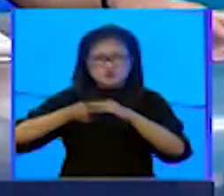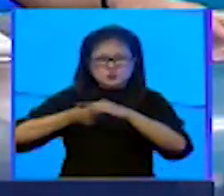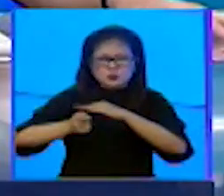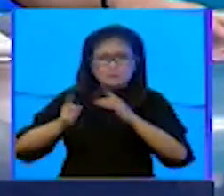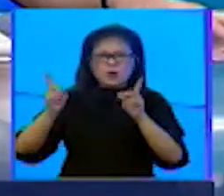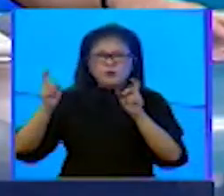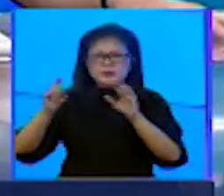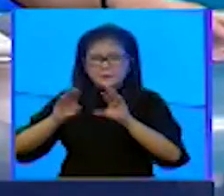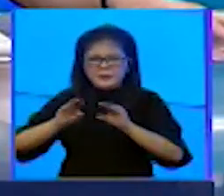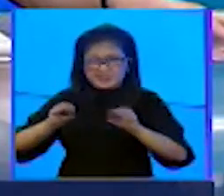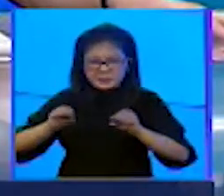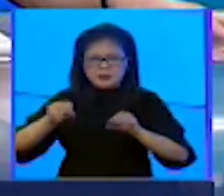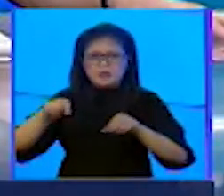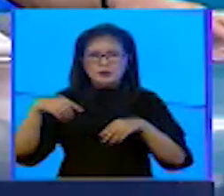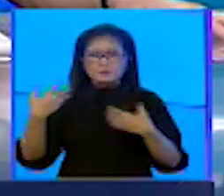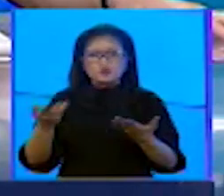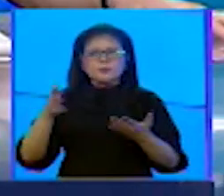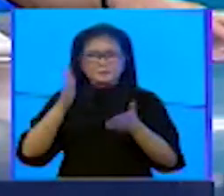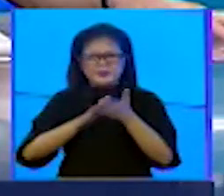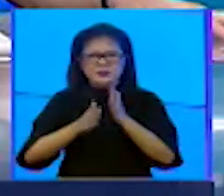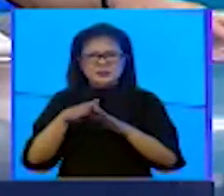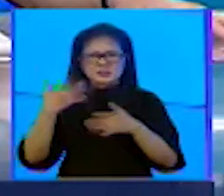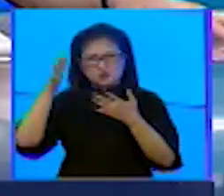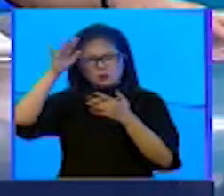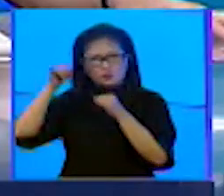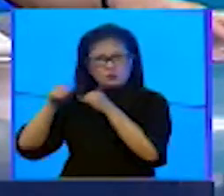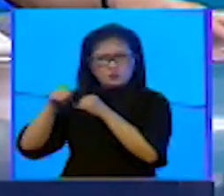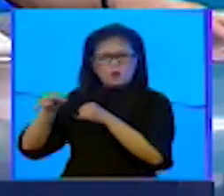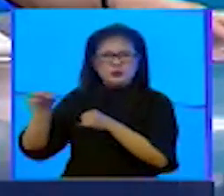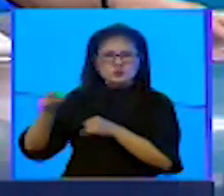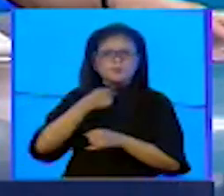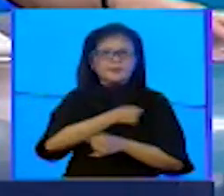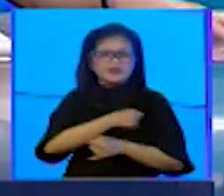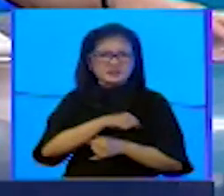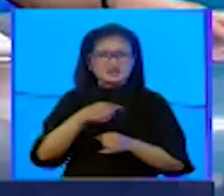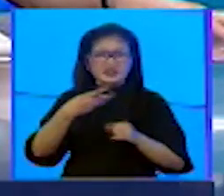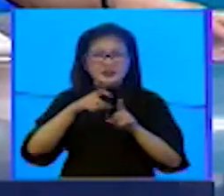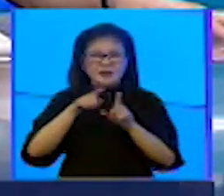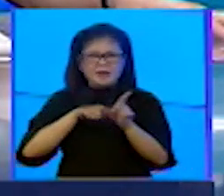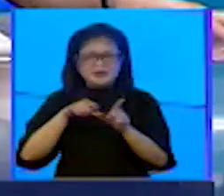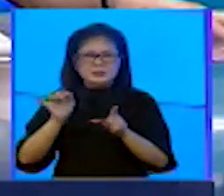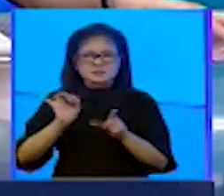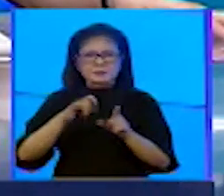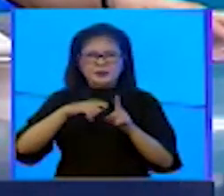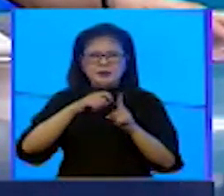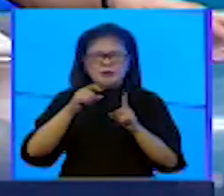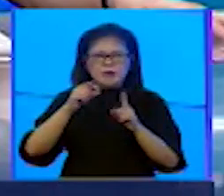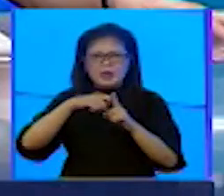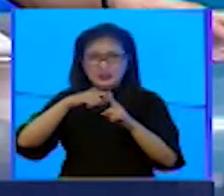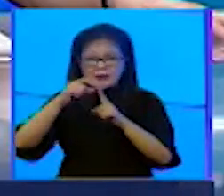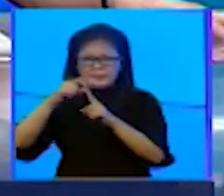Benur. Benur pernah menjadi polemik antara Edi dengan Menteri KKP sebelumnya Susi Pujiastuti yang melarang ekspor benur.